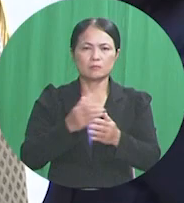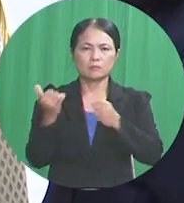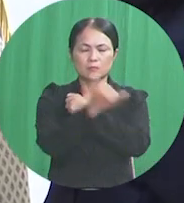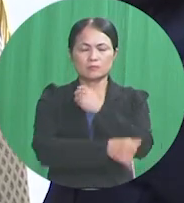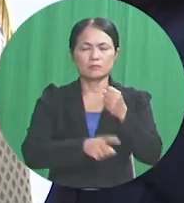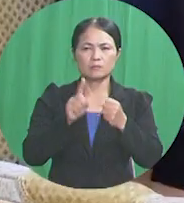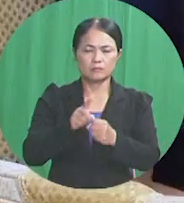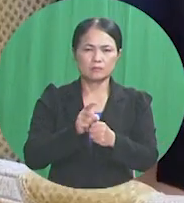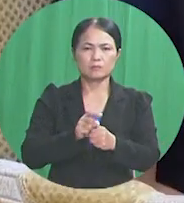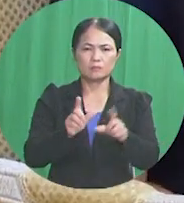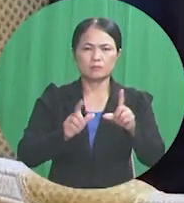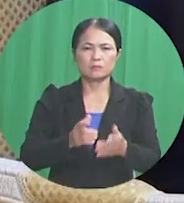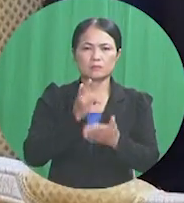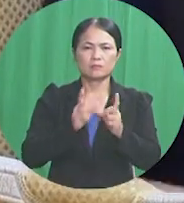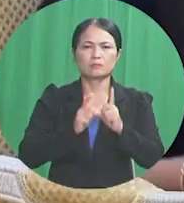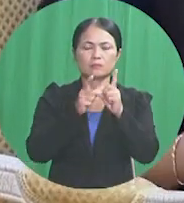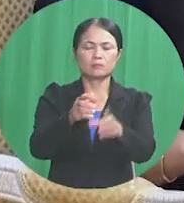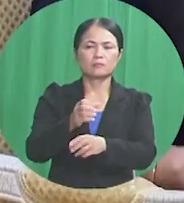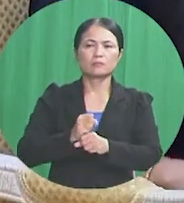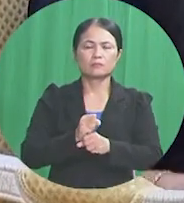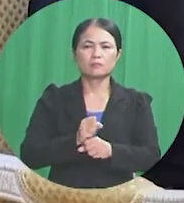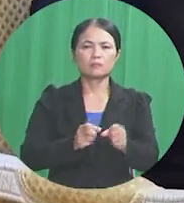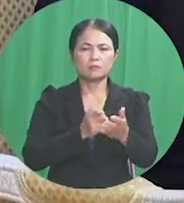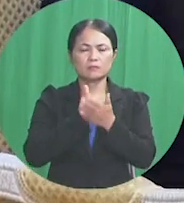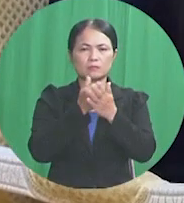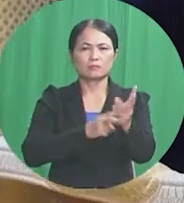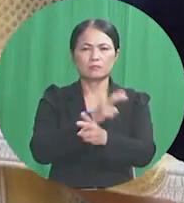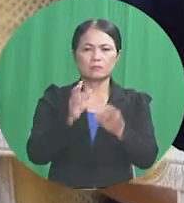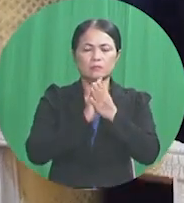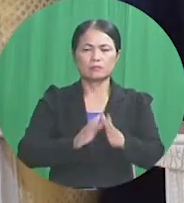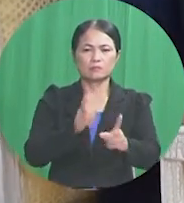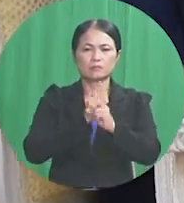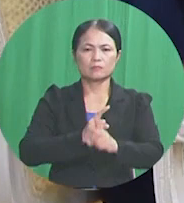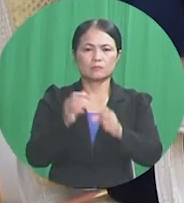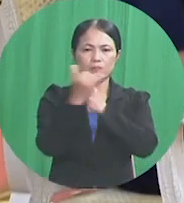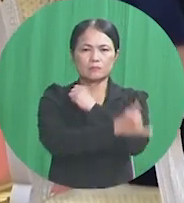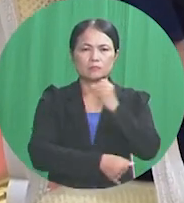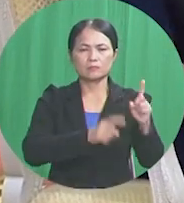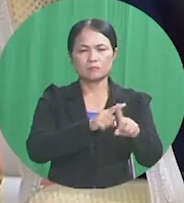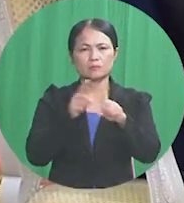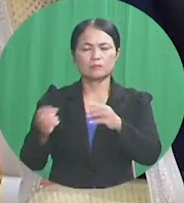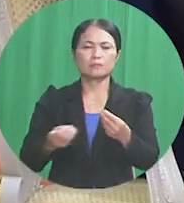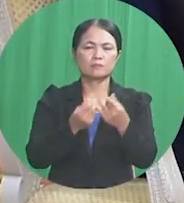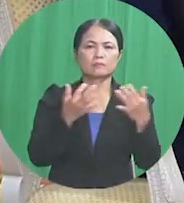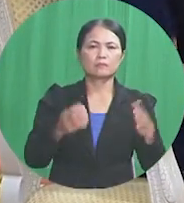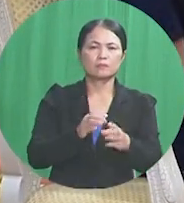มวยได้บรรจุกองตอบระบอกคลุ้นตะจูเรศาสันติพิบในตามบรรดาประเทศดอตีเตียจีจาน